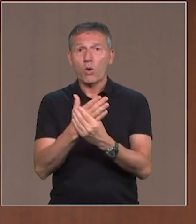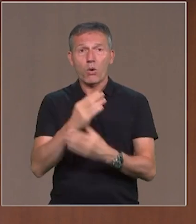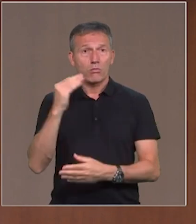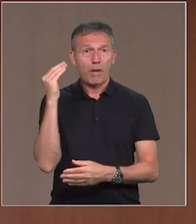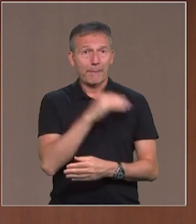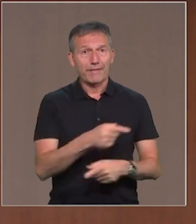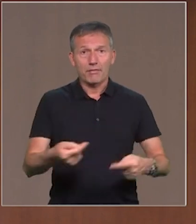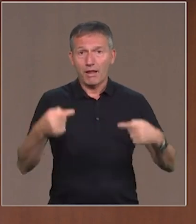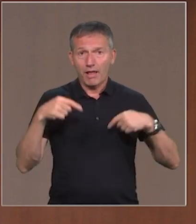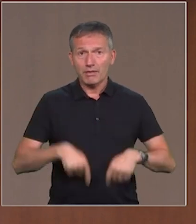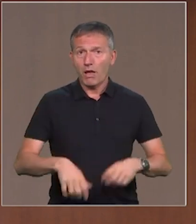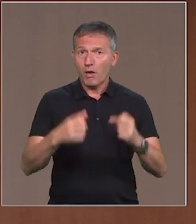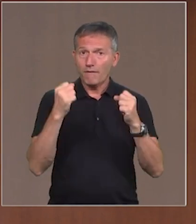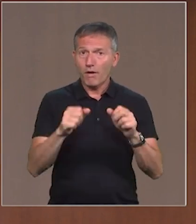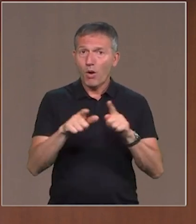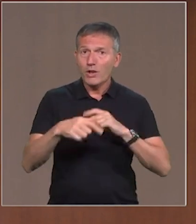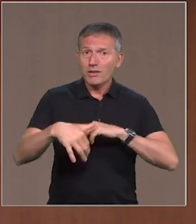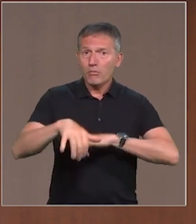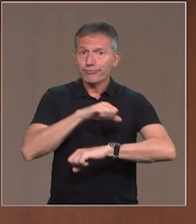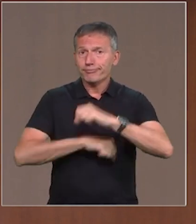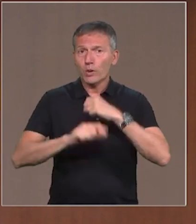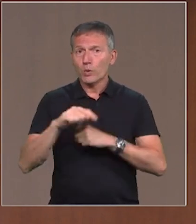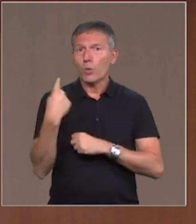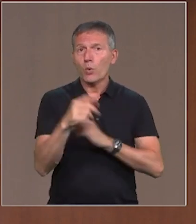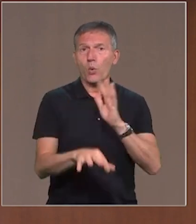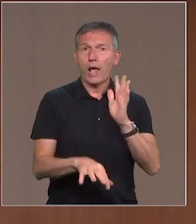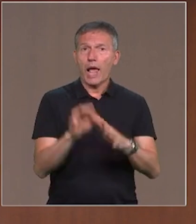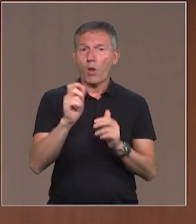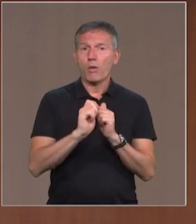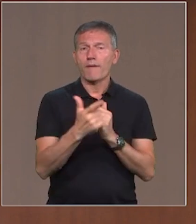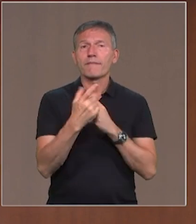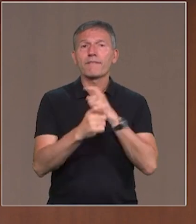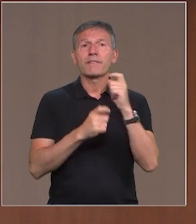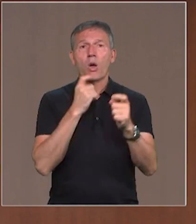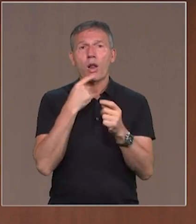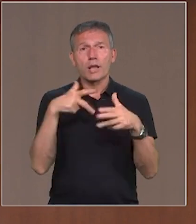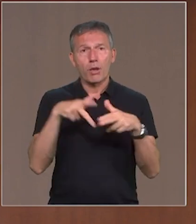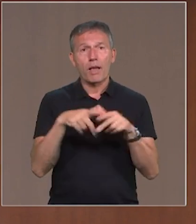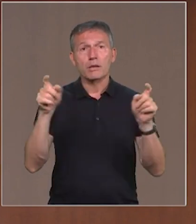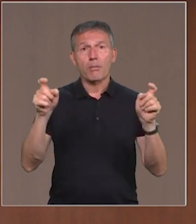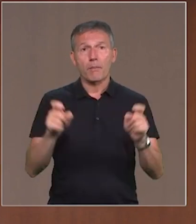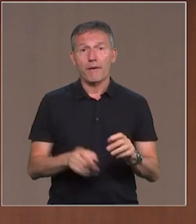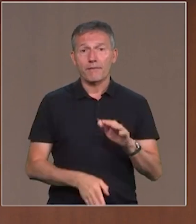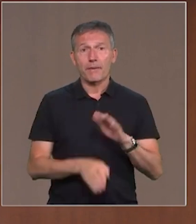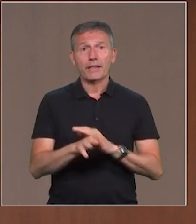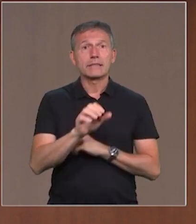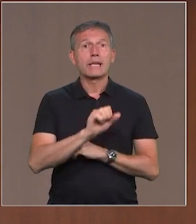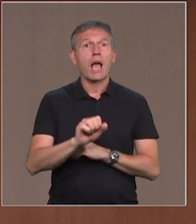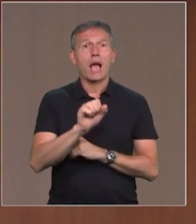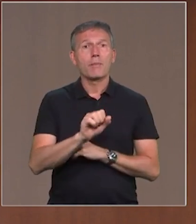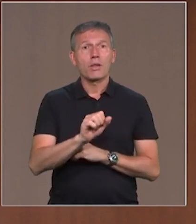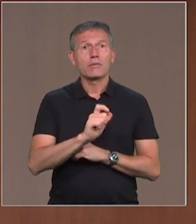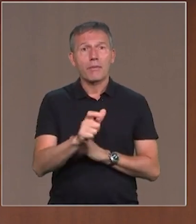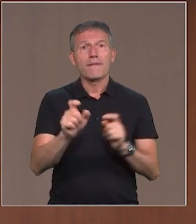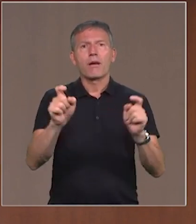de l'État, grâce à la mobilisation des élus locaux, les violences ont commencé à diminuer à partir de samedi, avec